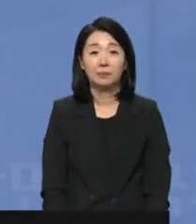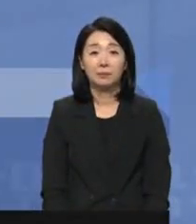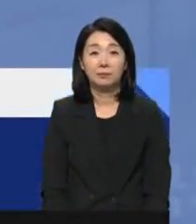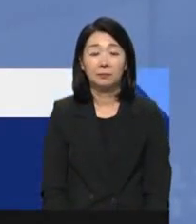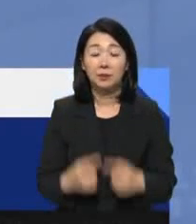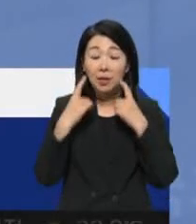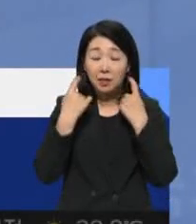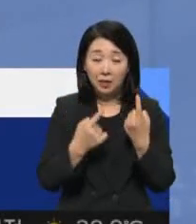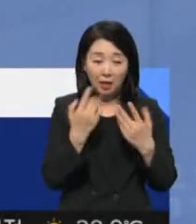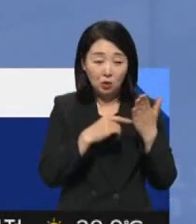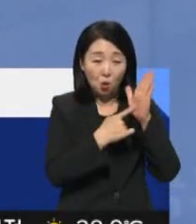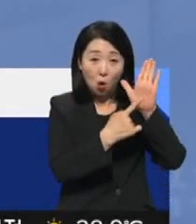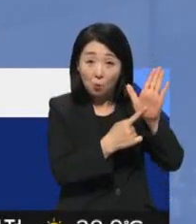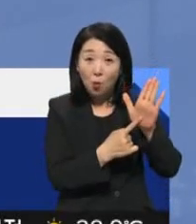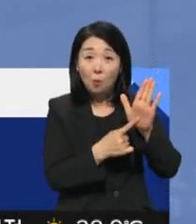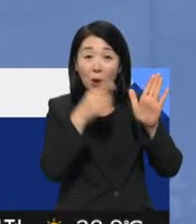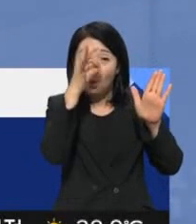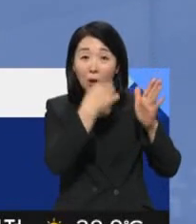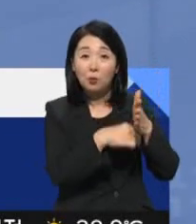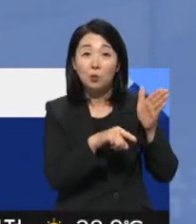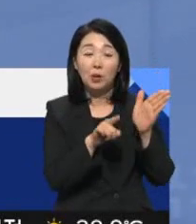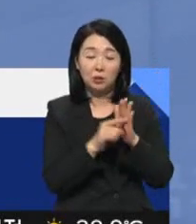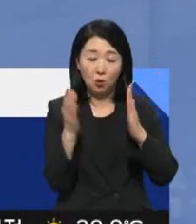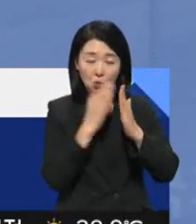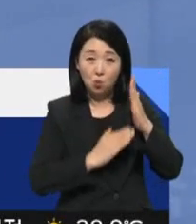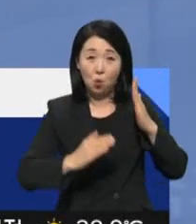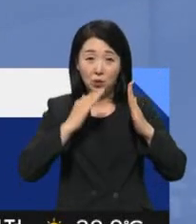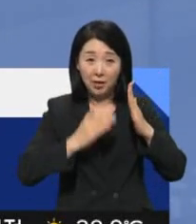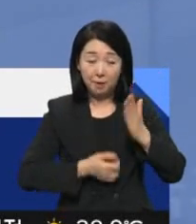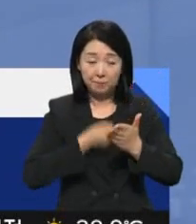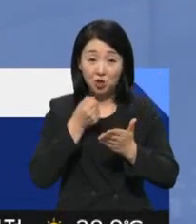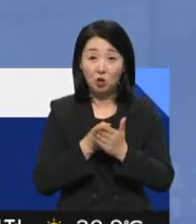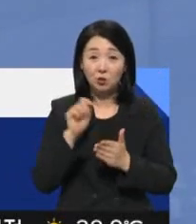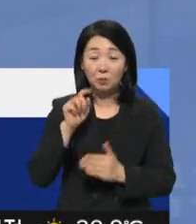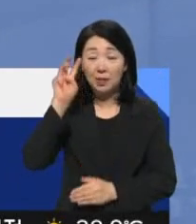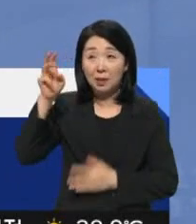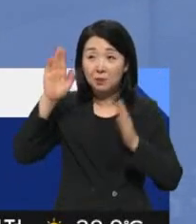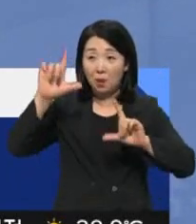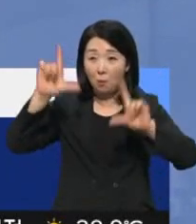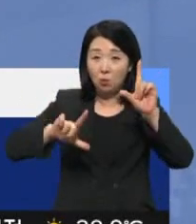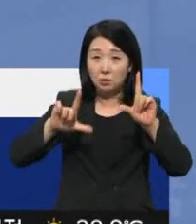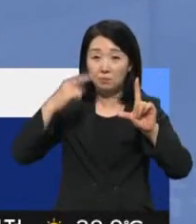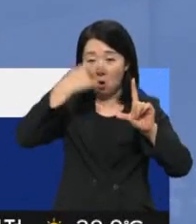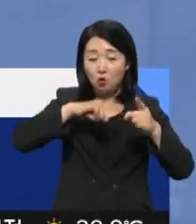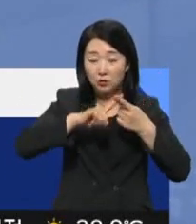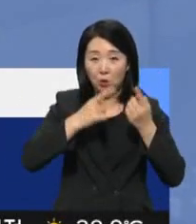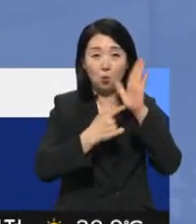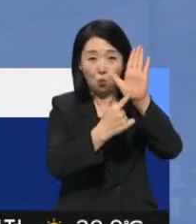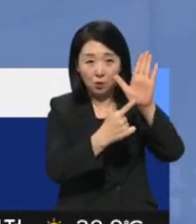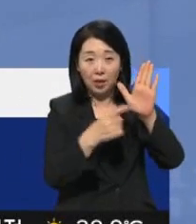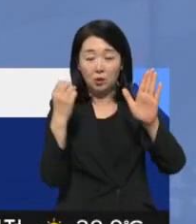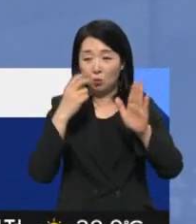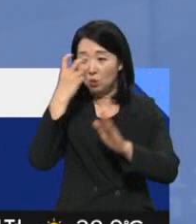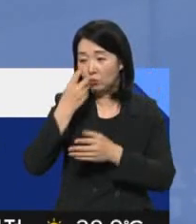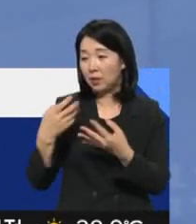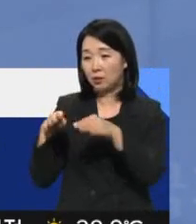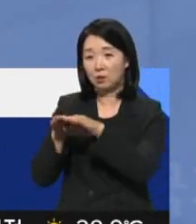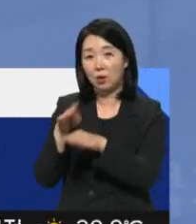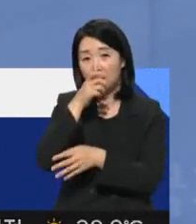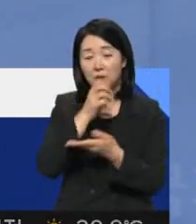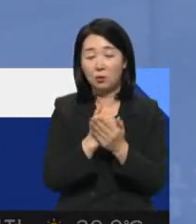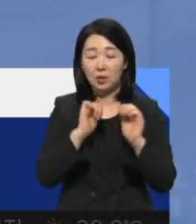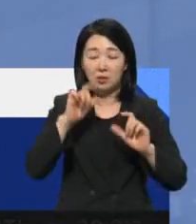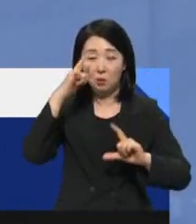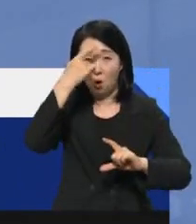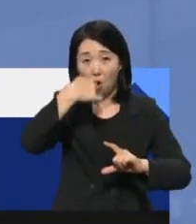신상 공개 실효성 확보를 위해 공개 결정일 30일 이내 모습을 공개하고 수사기관이 범죄자의 현재